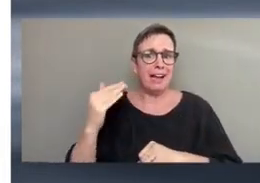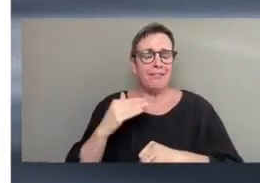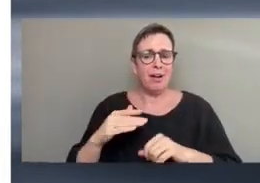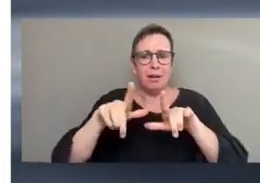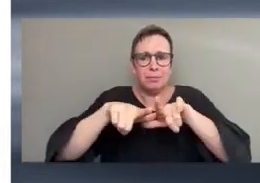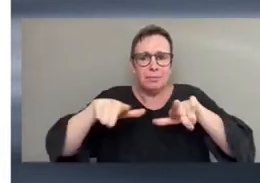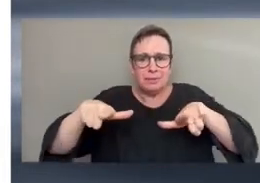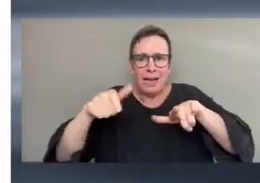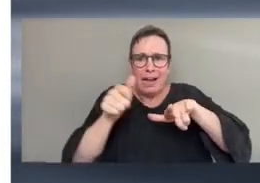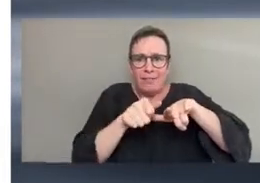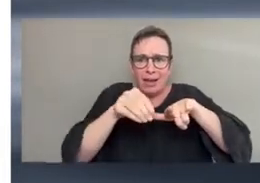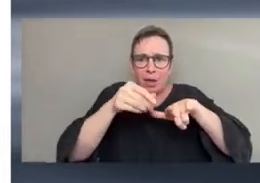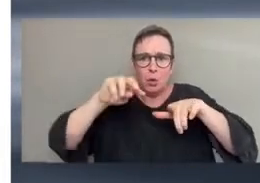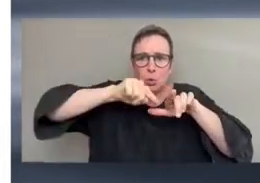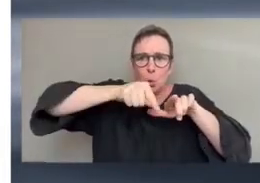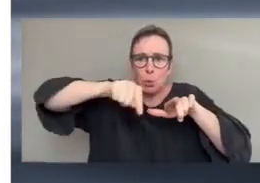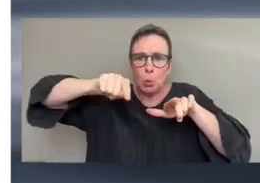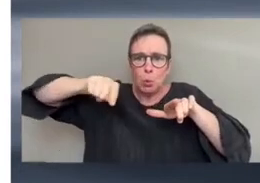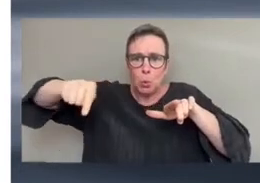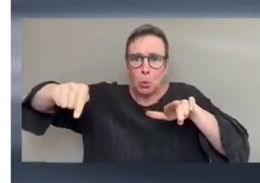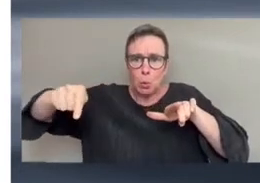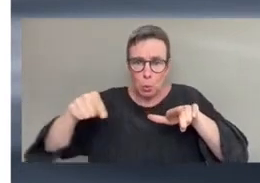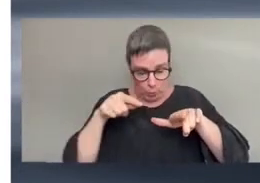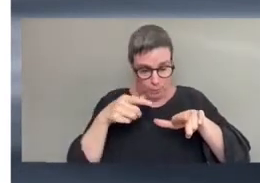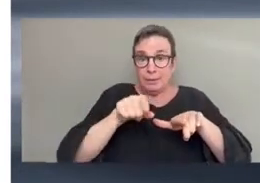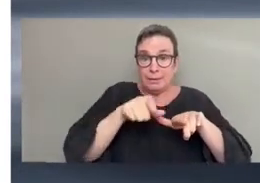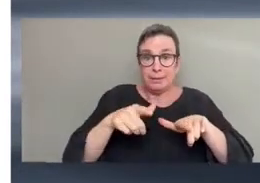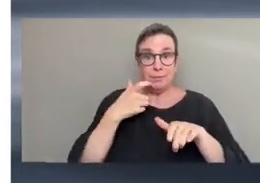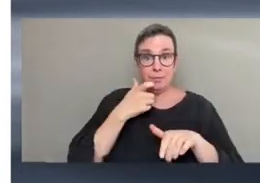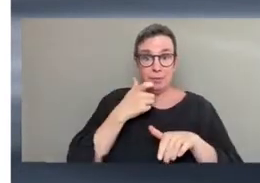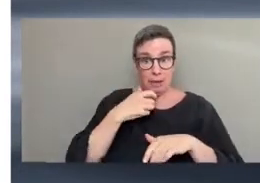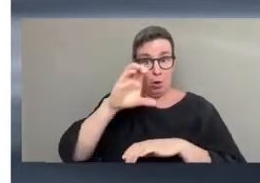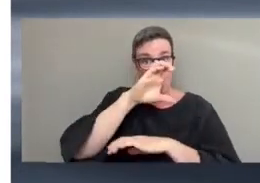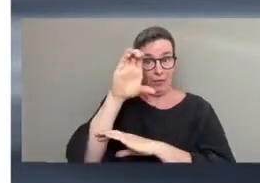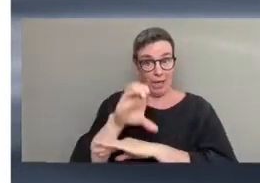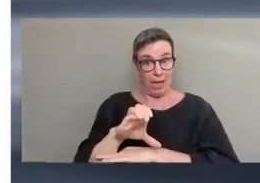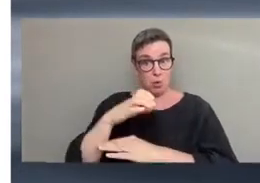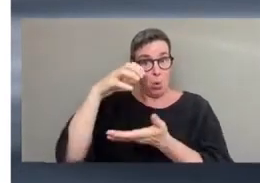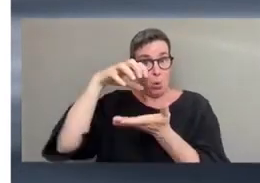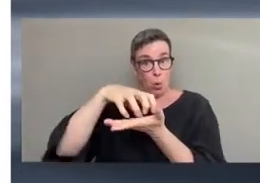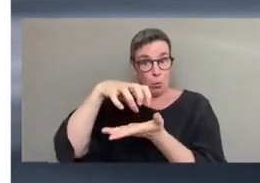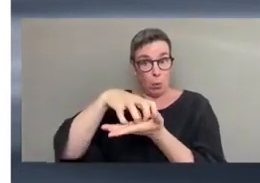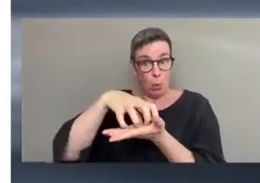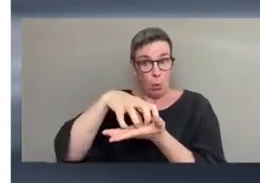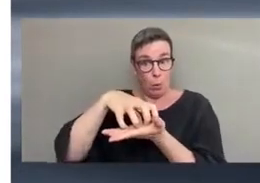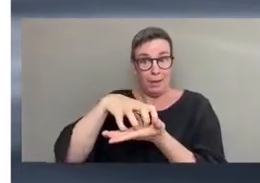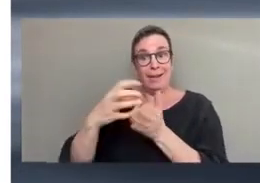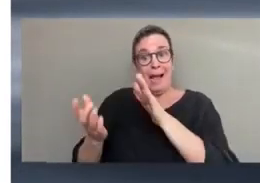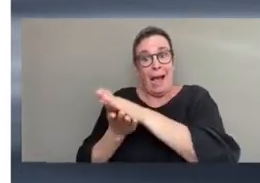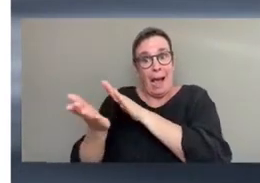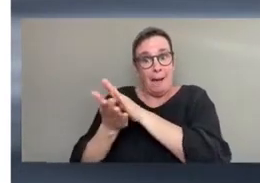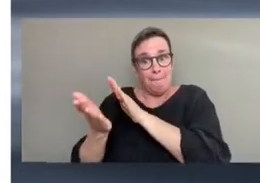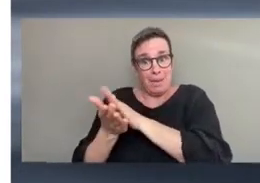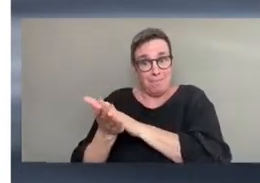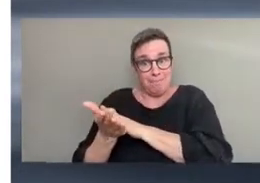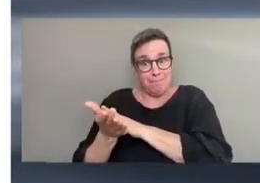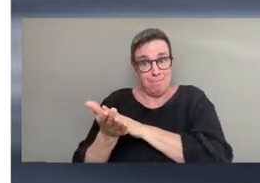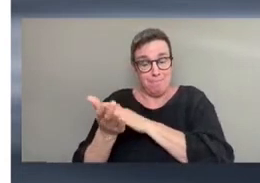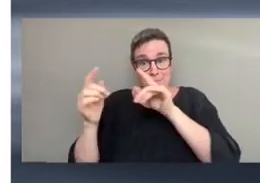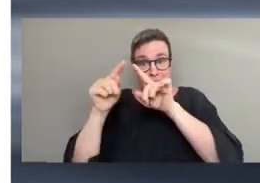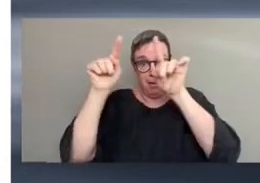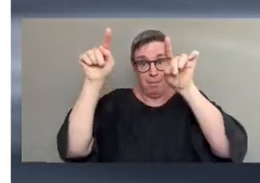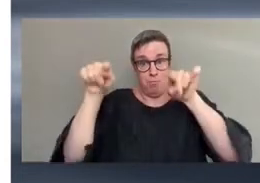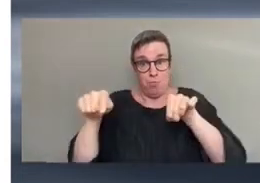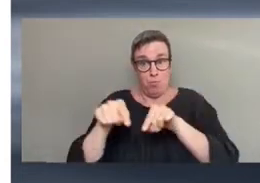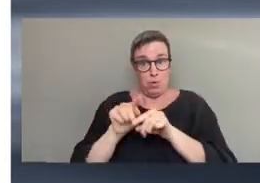projets. C'était un chablon. La Confédération et les cantons devaient imprimer d'une certaine façon les bulletins